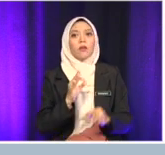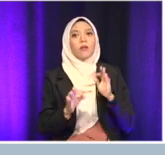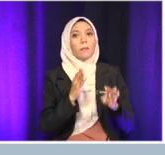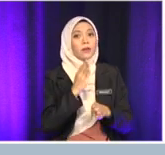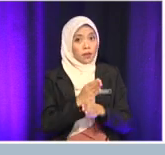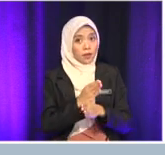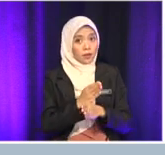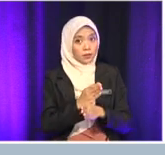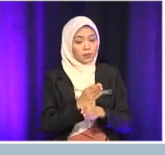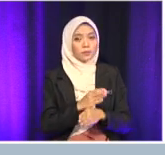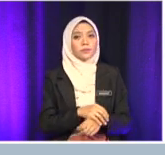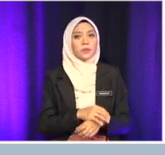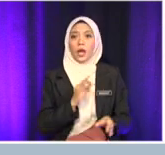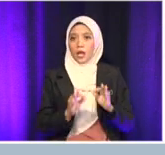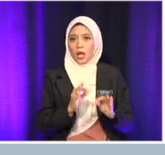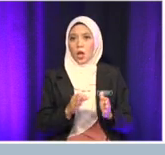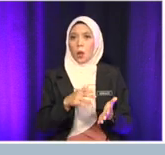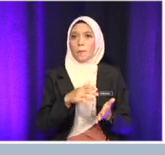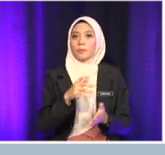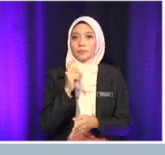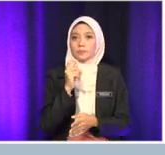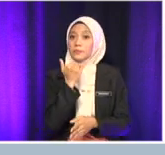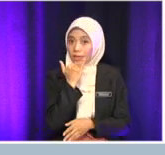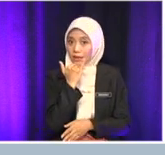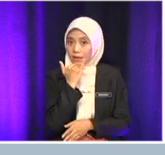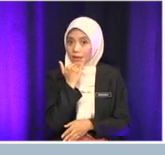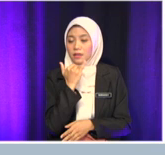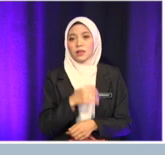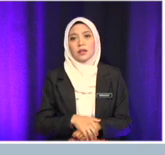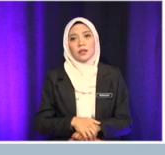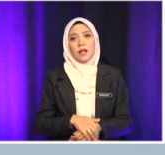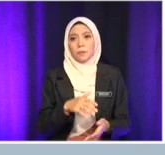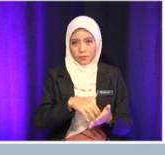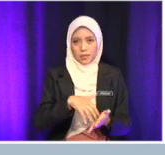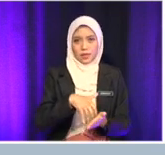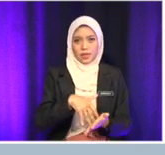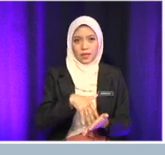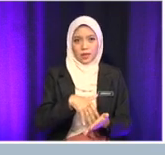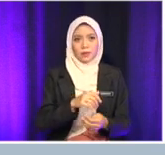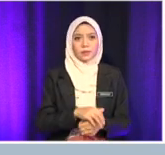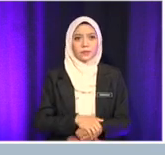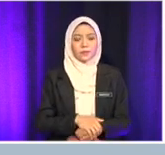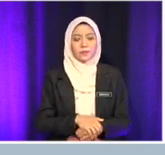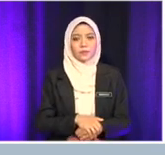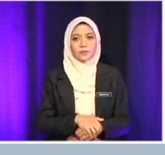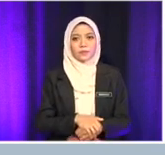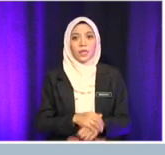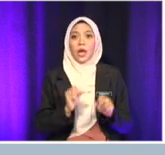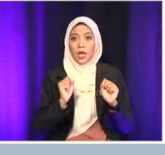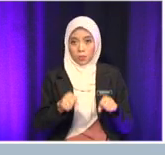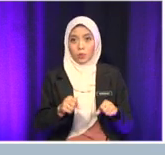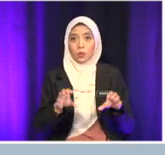Kamboja itu kuat jika hujan tersebut palsu maka ia adalah lemah hujan yang kuat boleh memungkinkan